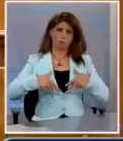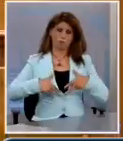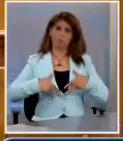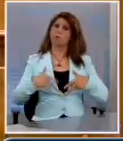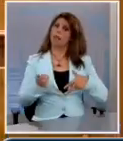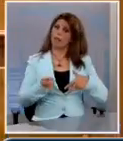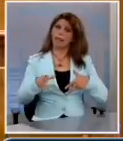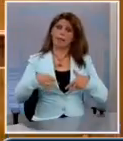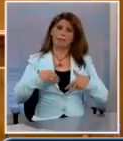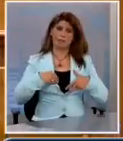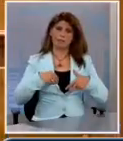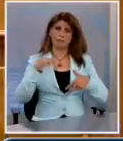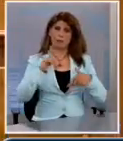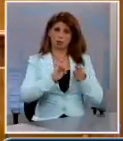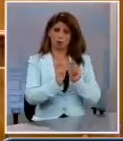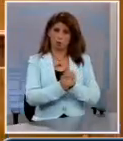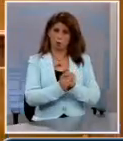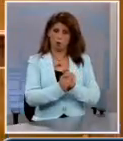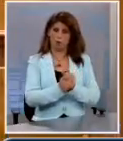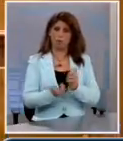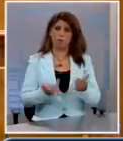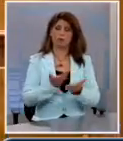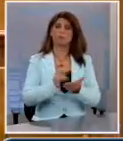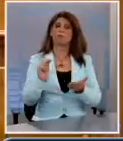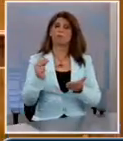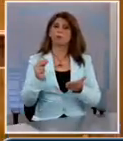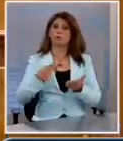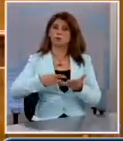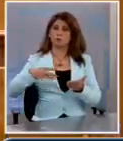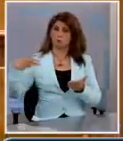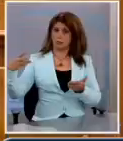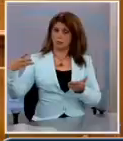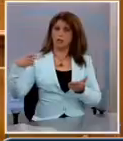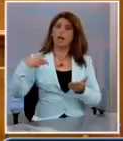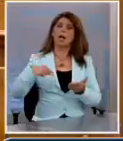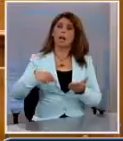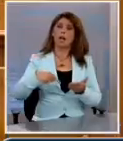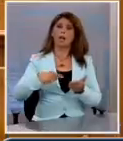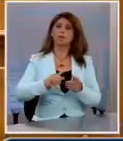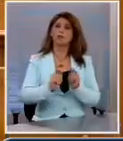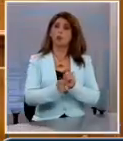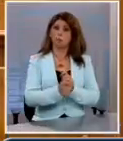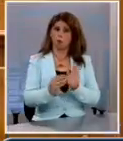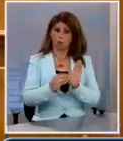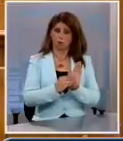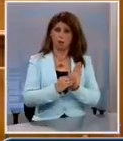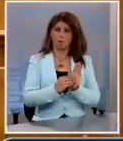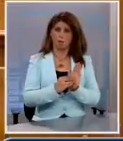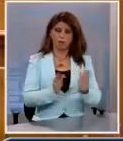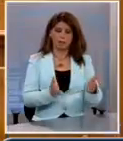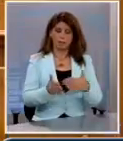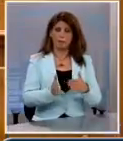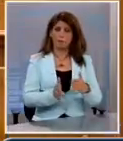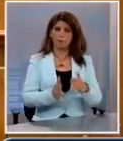δεκτή μία τροπολογία, η οποία κατατέθηκε από βουλευτές του ΣΥΡΙΖΑ, με την οποία τμήμα της έκτασης